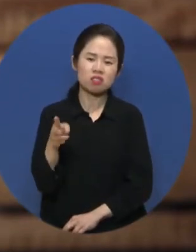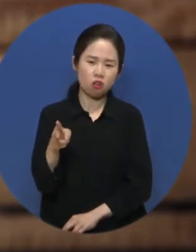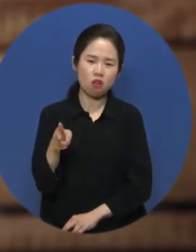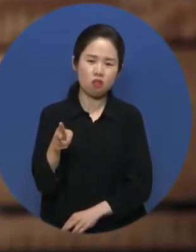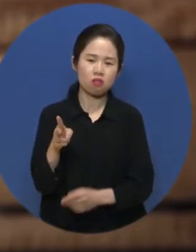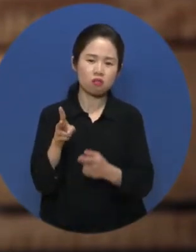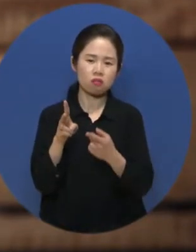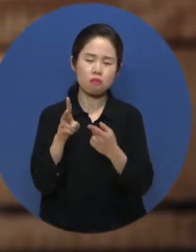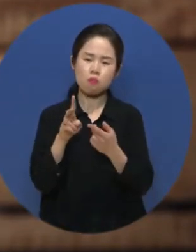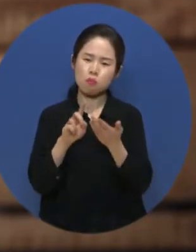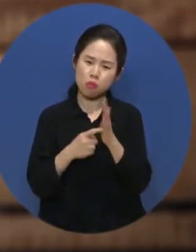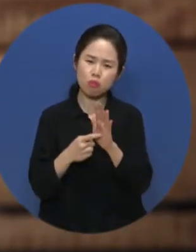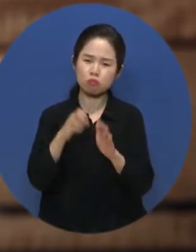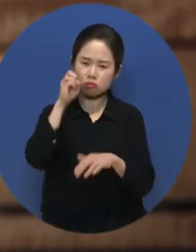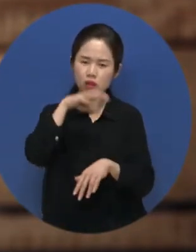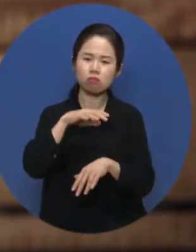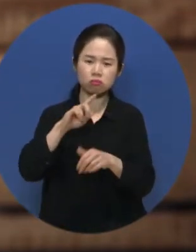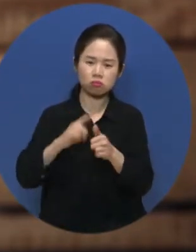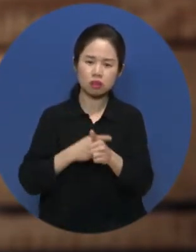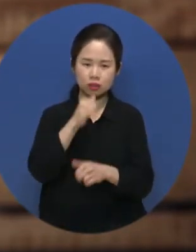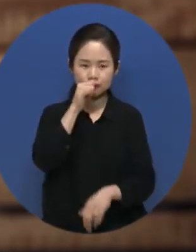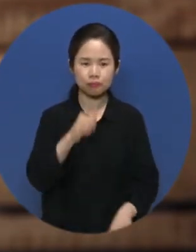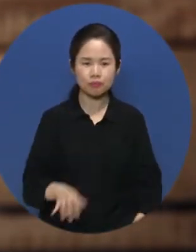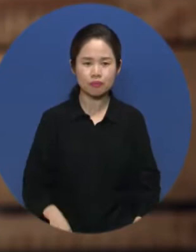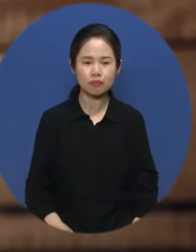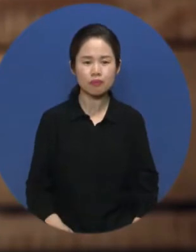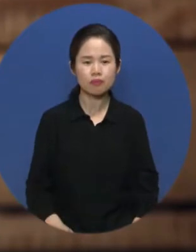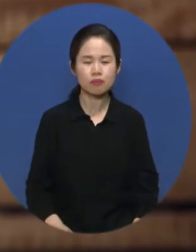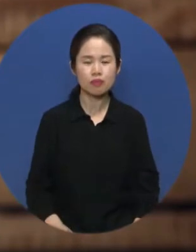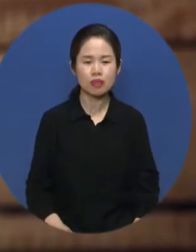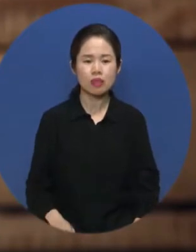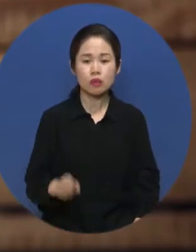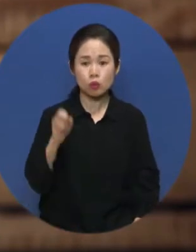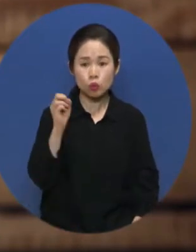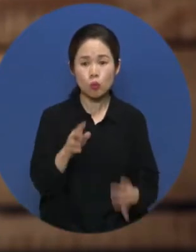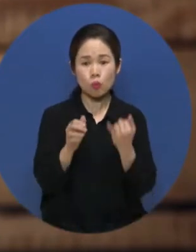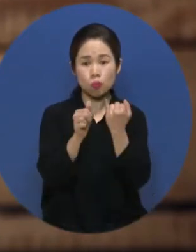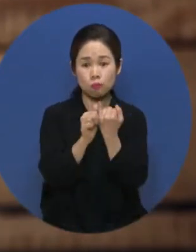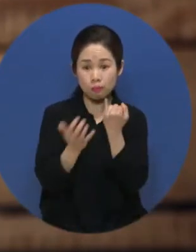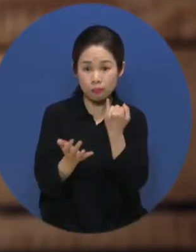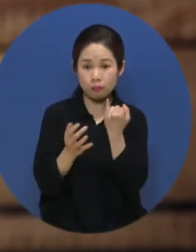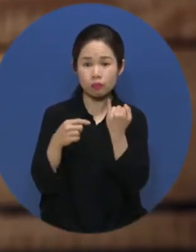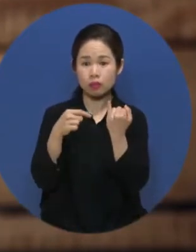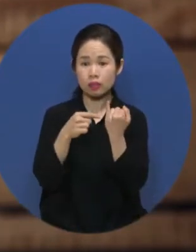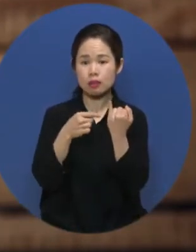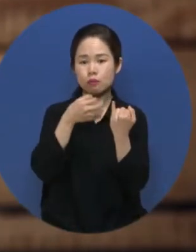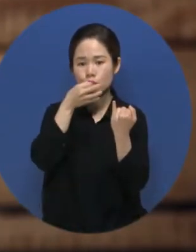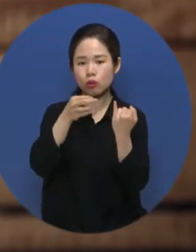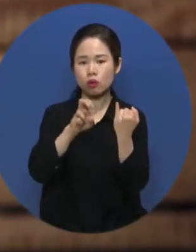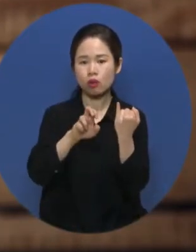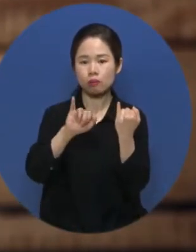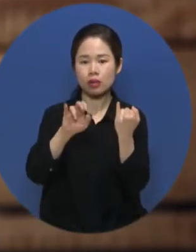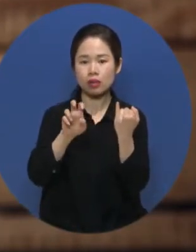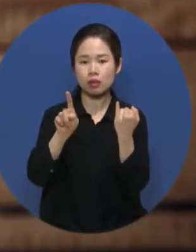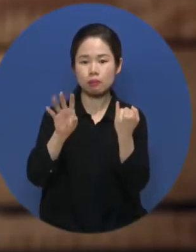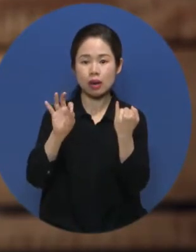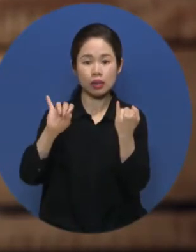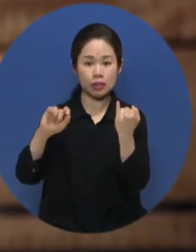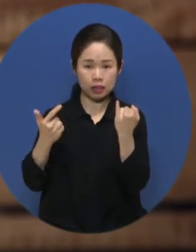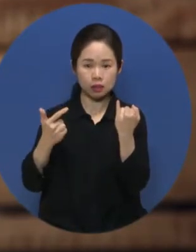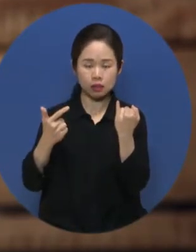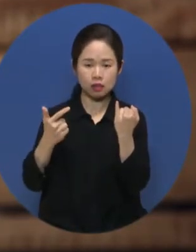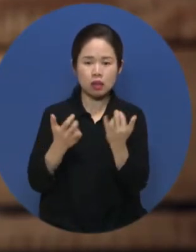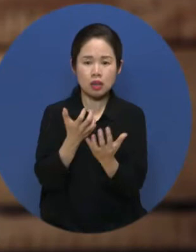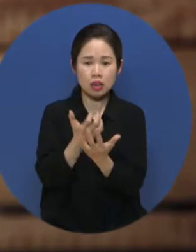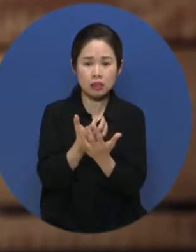또 남편이 먼저 돌아가신 경우에 그 부인을 미망인이라고 하거든요.